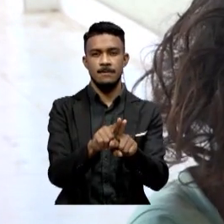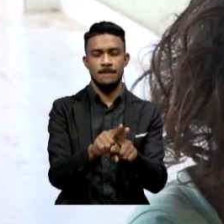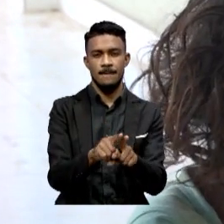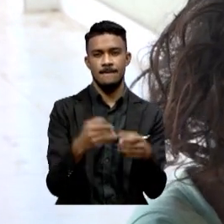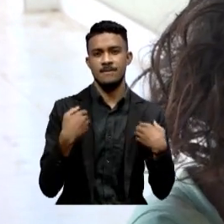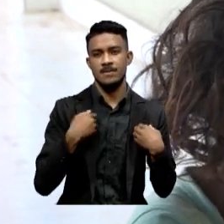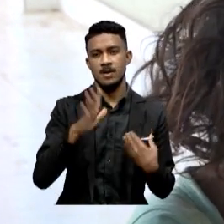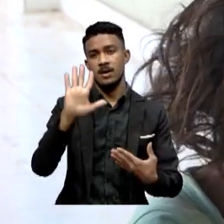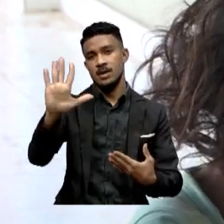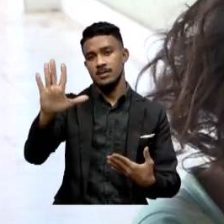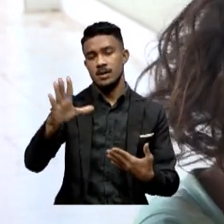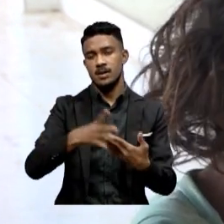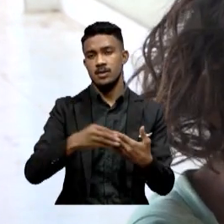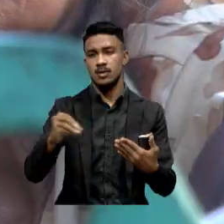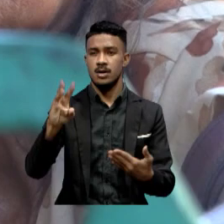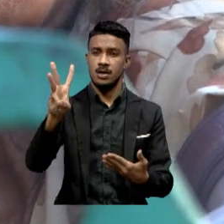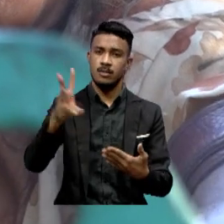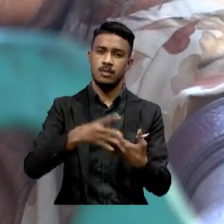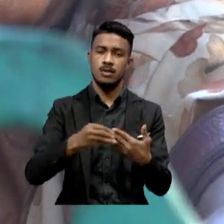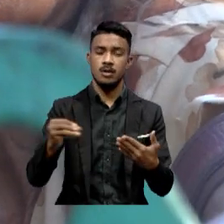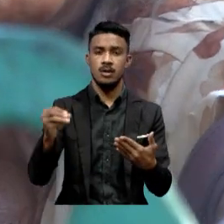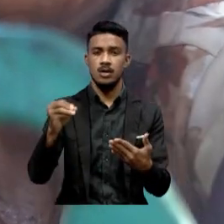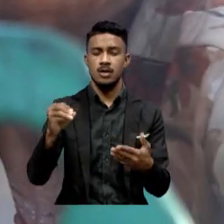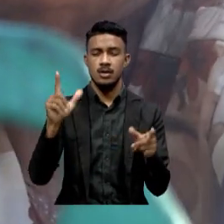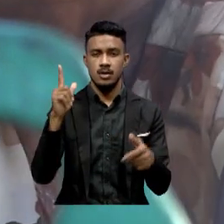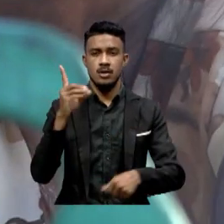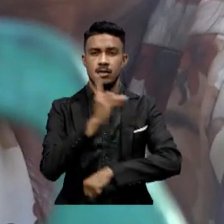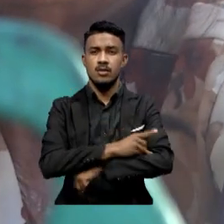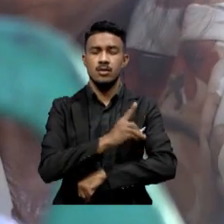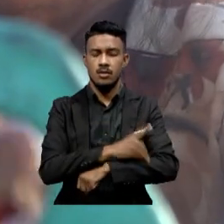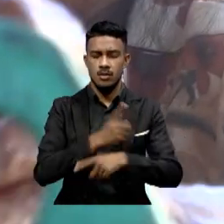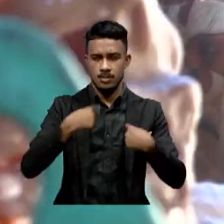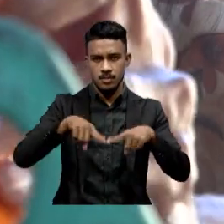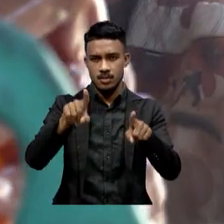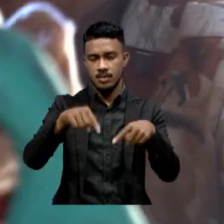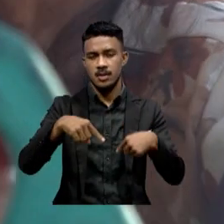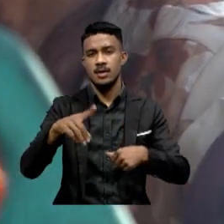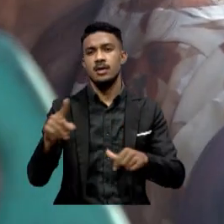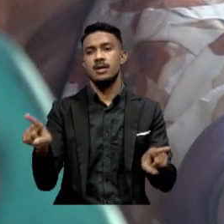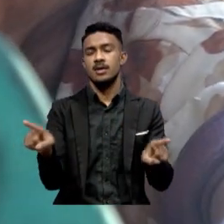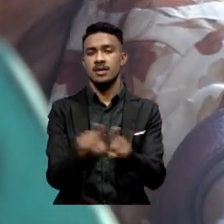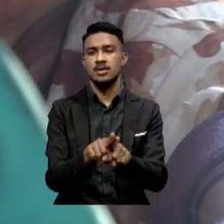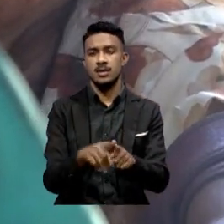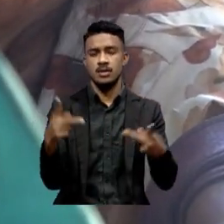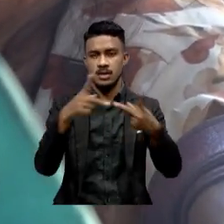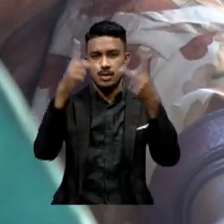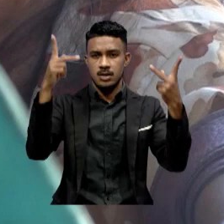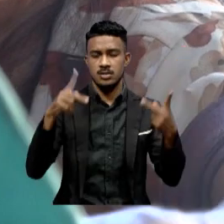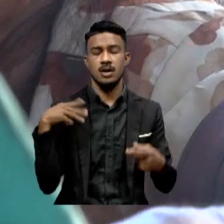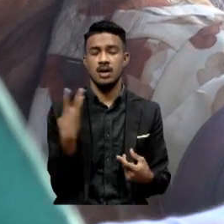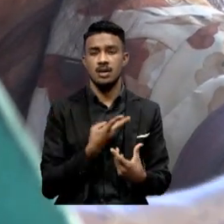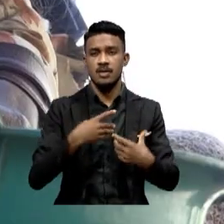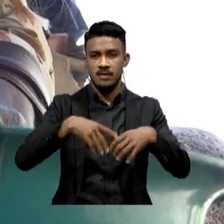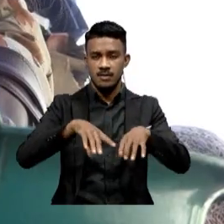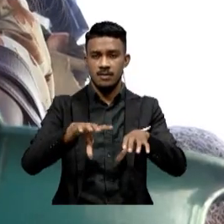lima dolar ka enam dolar han sen hau tinggi lor lor ha lai hel di tan sene. Padi padi teman kios yang am fam folin han sene mami